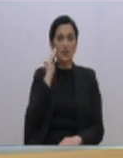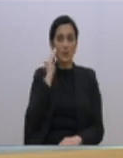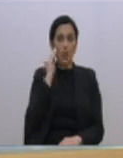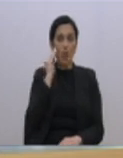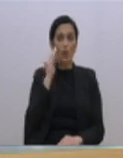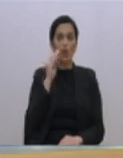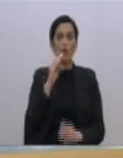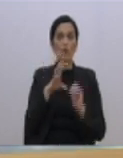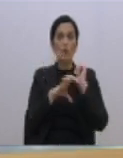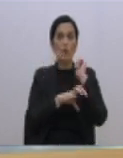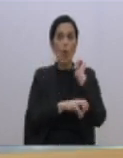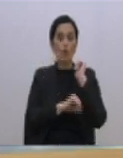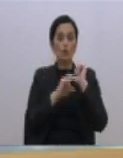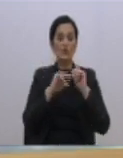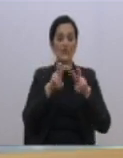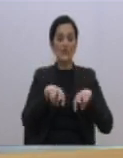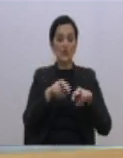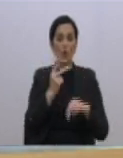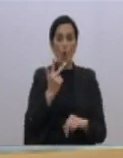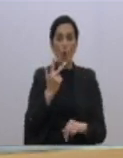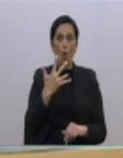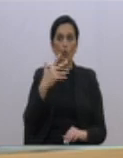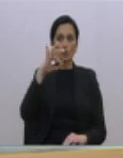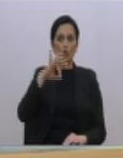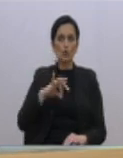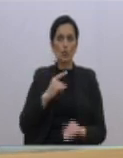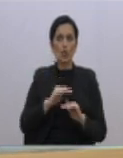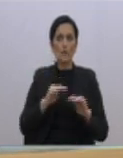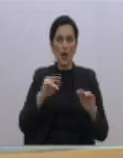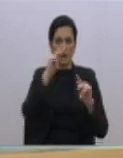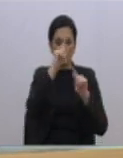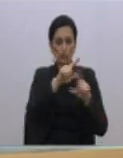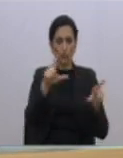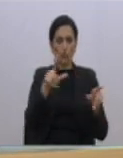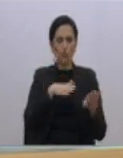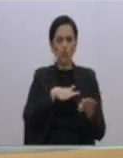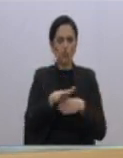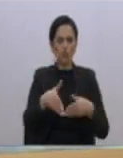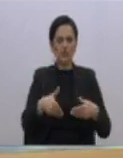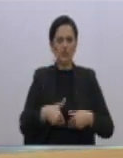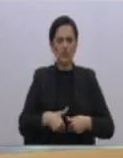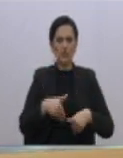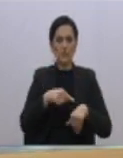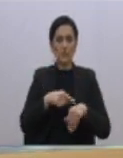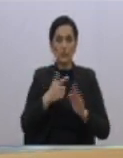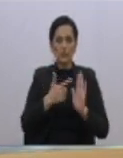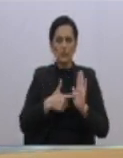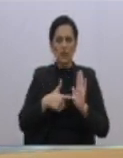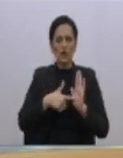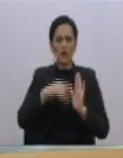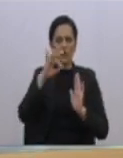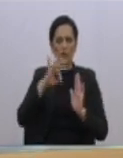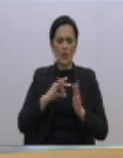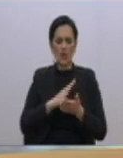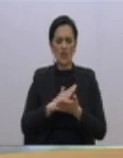UNICEF-ის ბოლო კვლევაზე, სადაც 35% ბავშვები სკოლებში განიცდიან სრულ შიმშილს, 77% კი